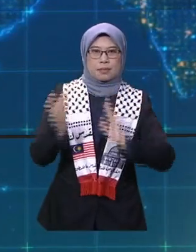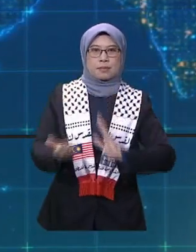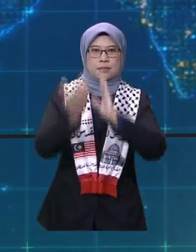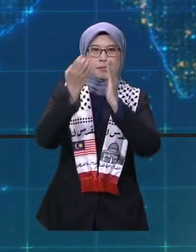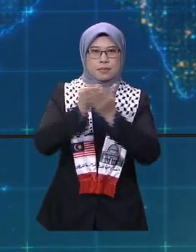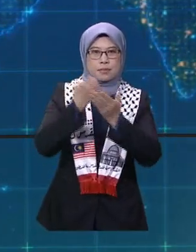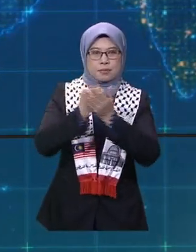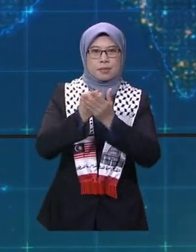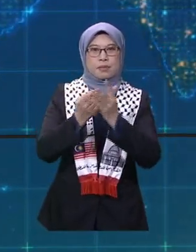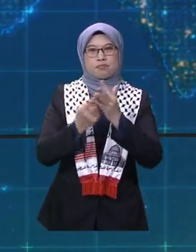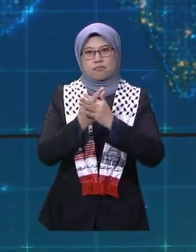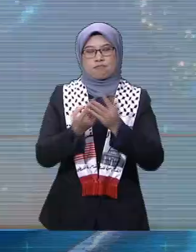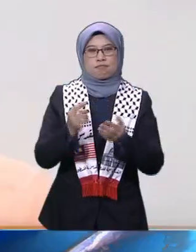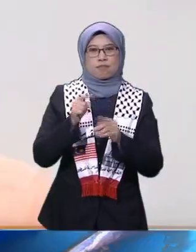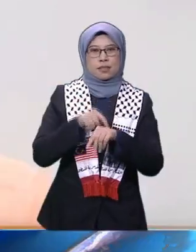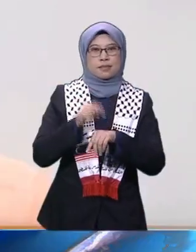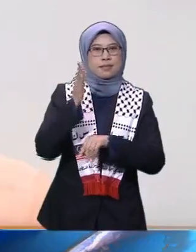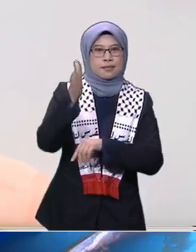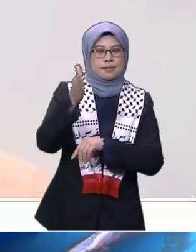pada masa hadapan.